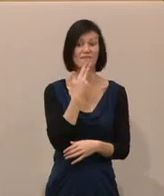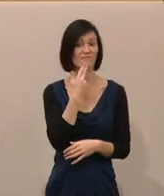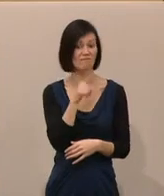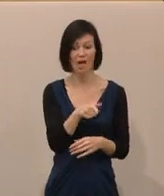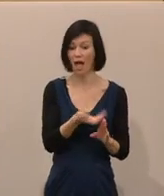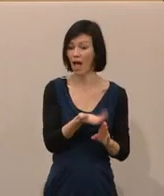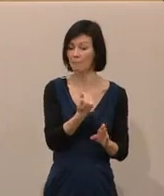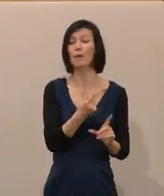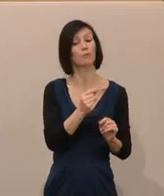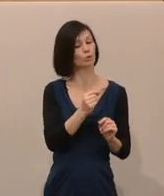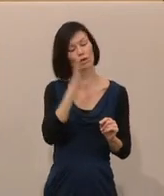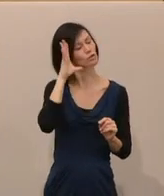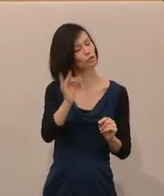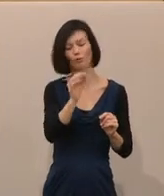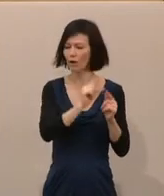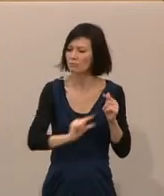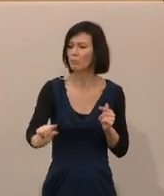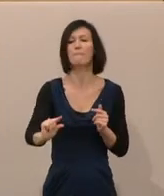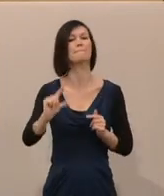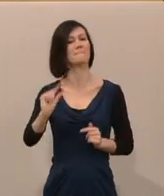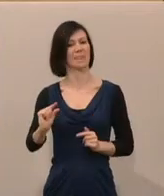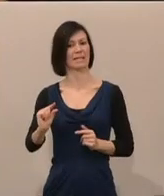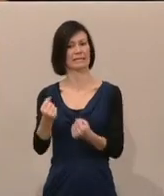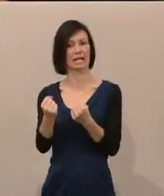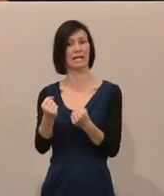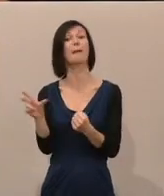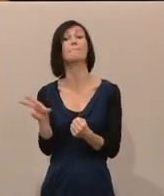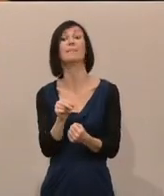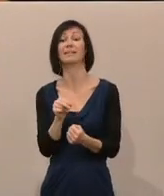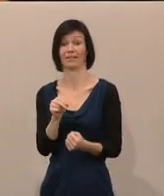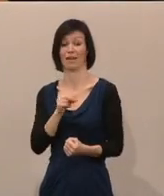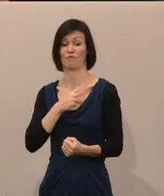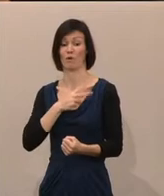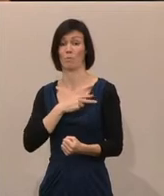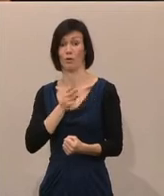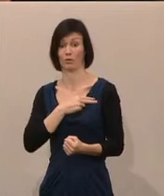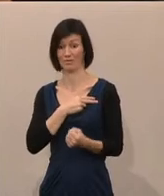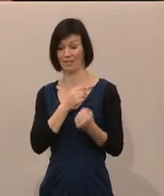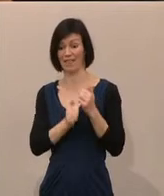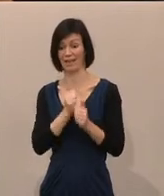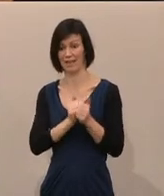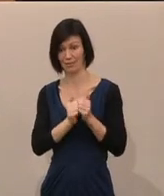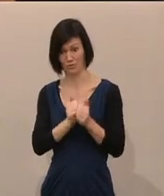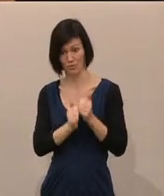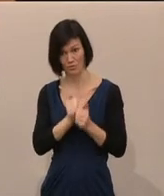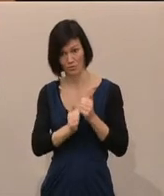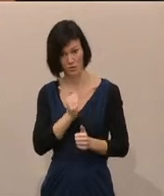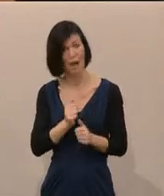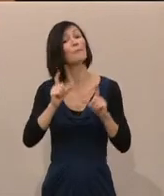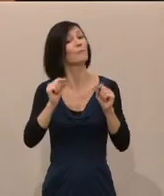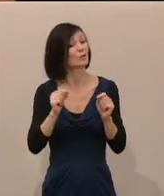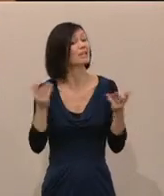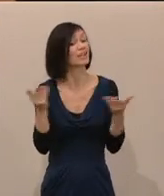in die Mindestsicherung mit Vermögensanrechnung. Diese Vermögensanrechnung hat, Herr Kollege Rosenkranz, die Wirkung